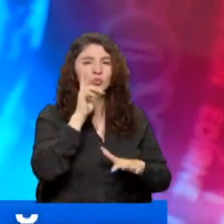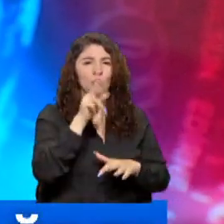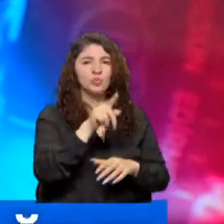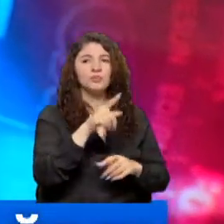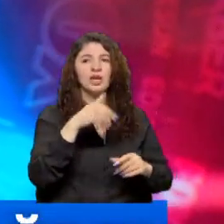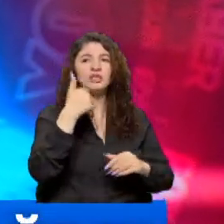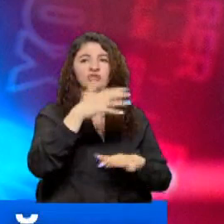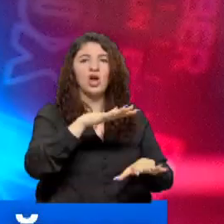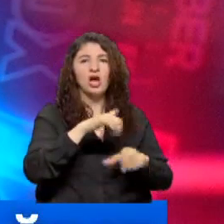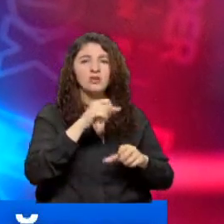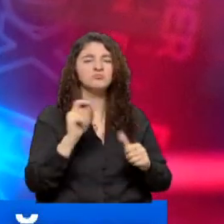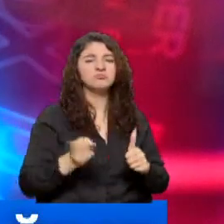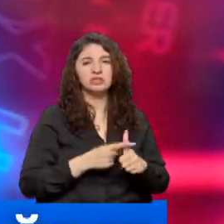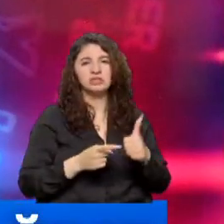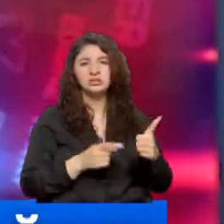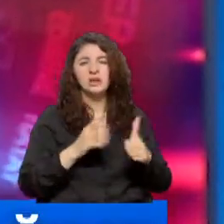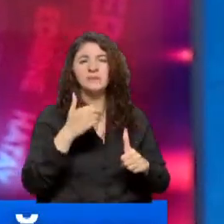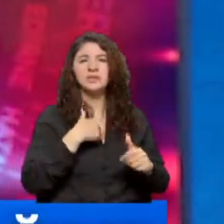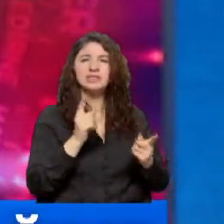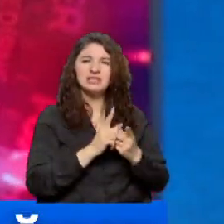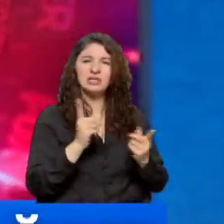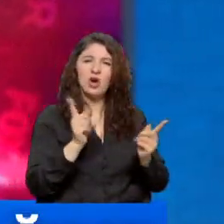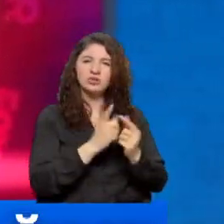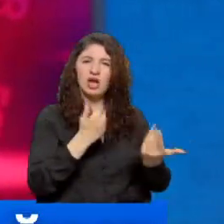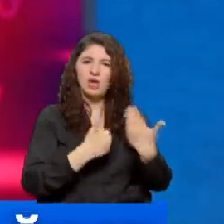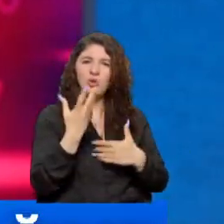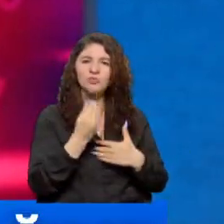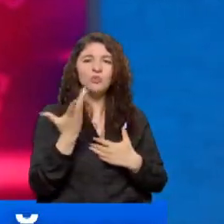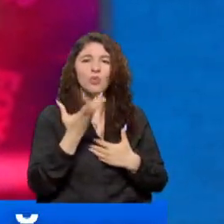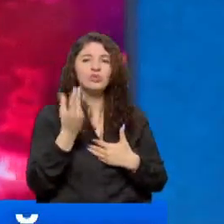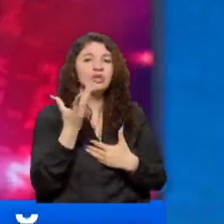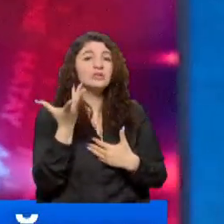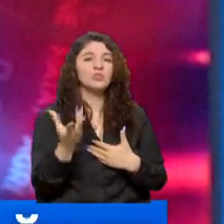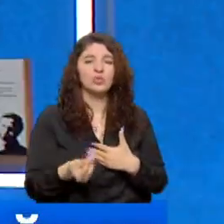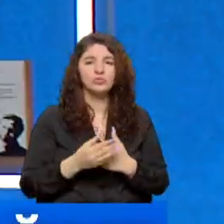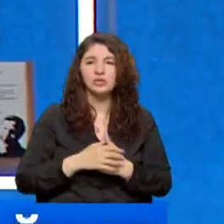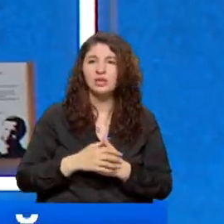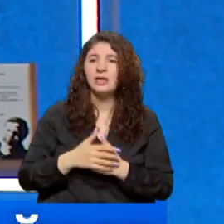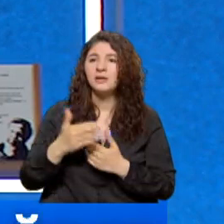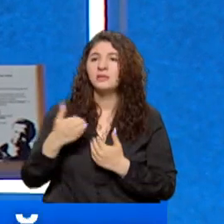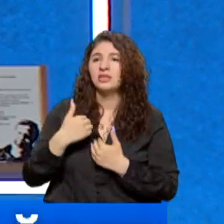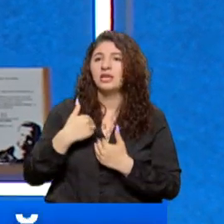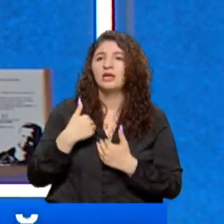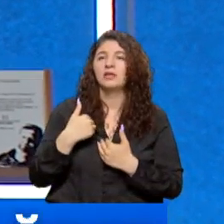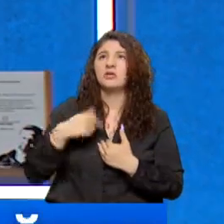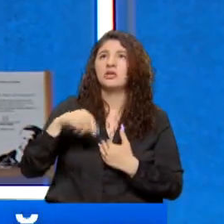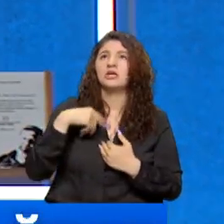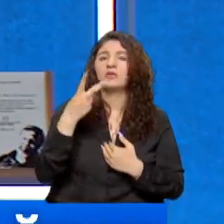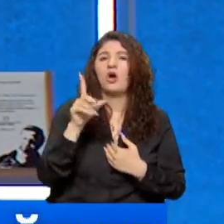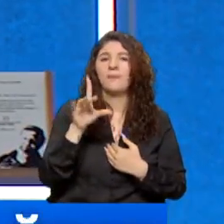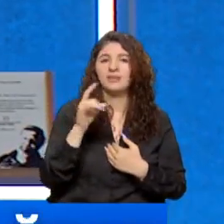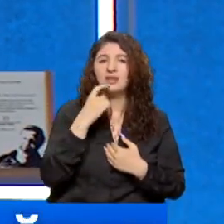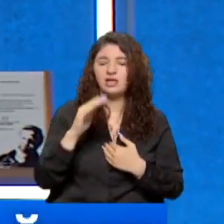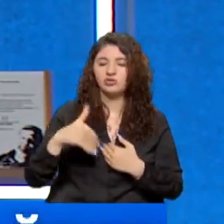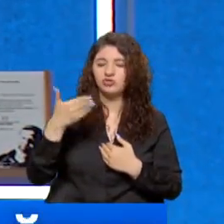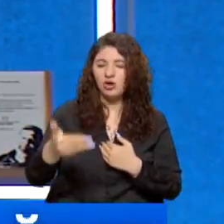da ithalat öne çıkıyor değil mi bize kısaca bir özetler misin Ne oldu Nasıl oldu ya biz 2015